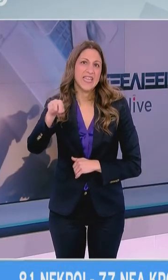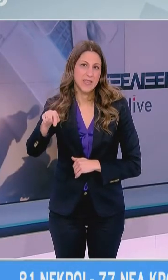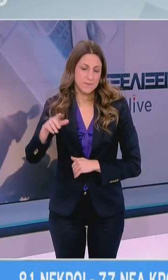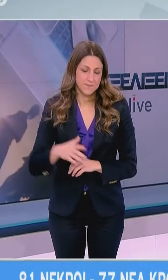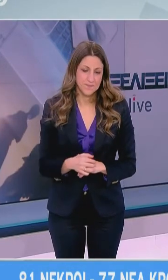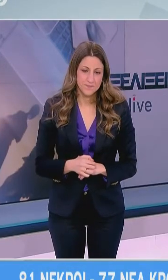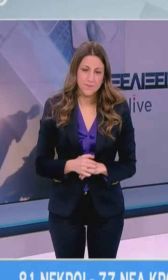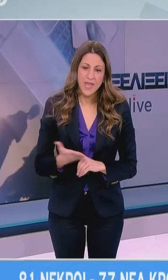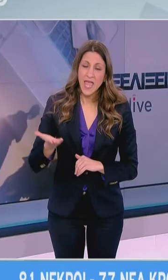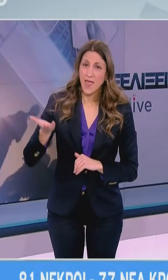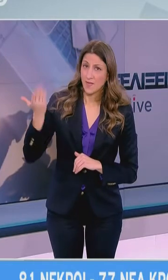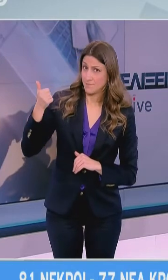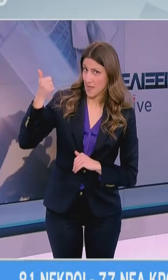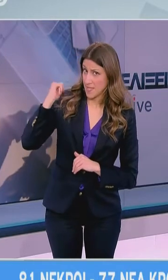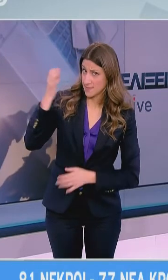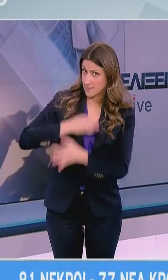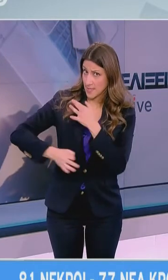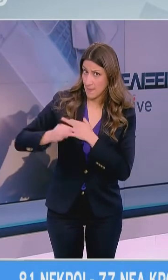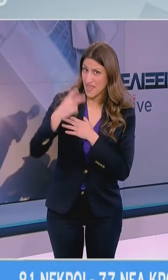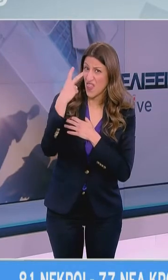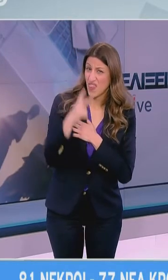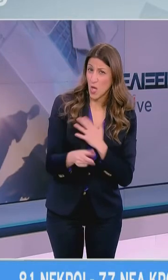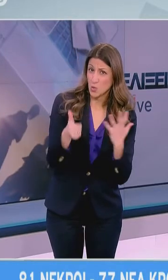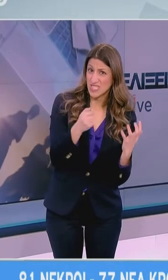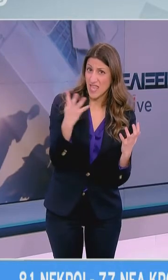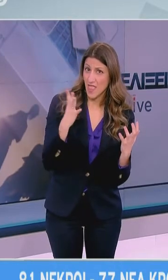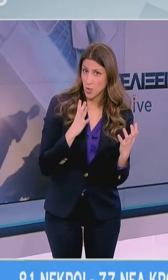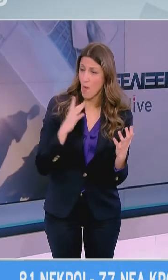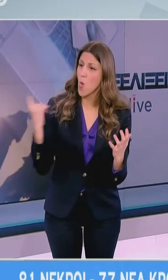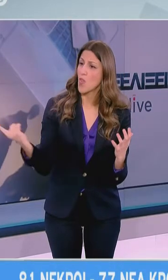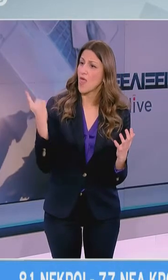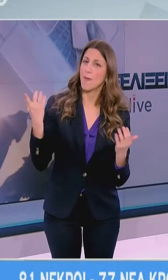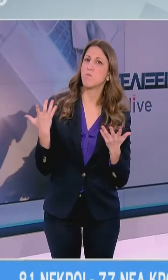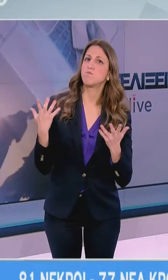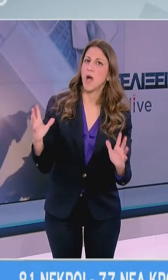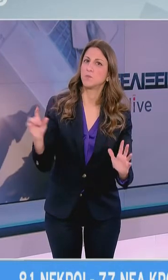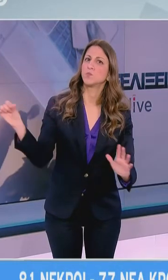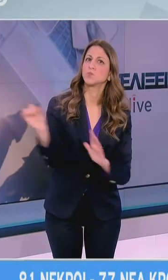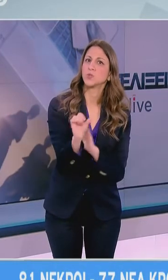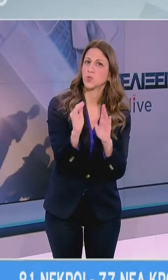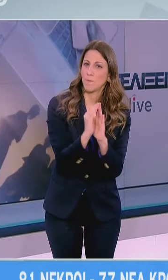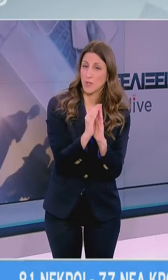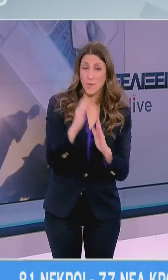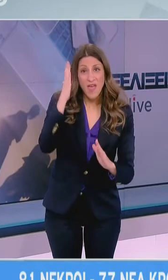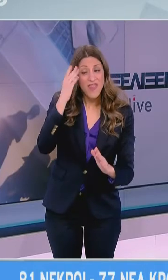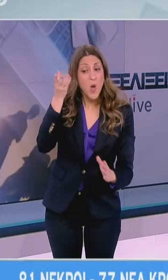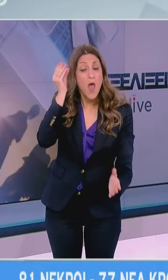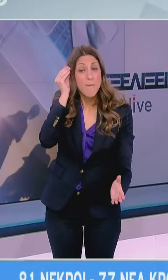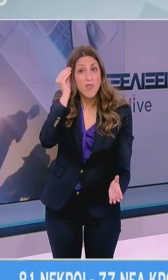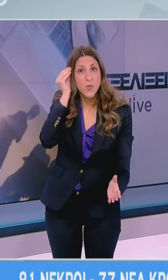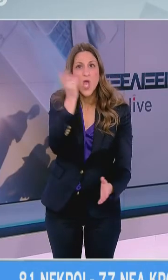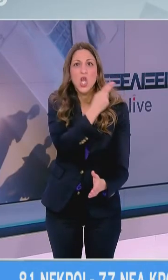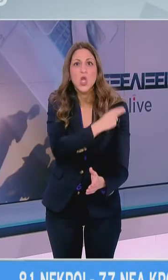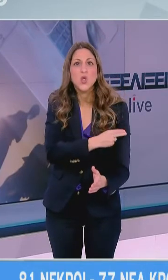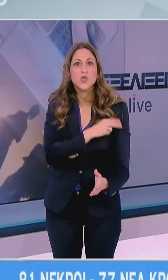Τσιόδρα, αναφέρατε χθες ότι οι ασθενείς που πήραν εξιτήριο στη χώρα μας είναι 269. Θα έχει ενδιαφέρον να μάθουμε πόσοι έχουν νοσηλευτεί συνολικά, όχι μόνο σε